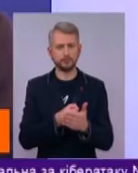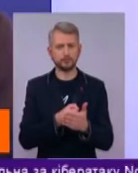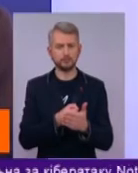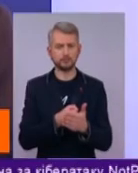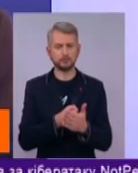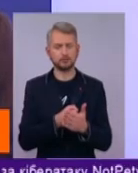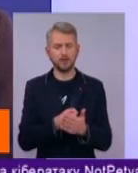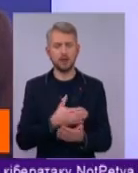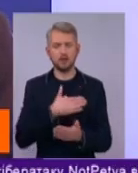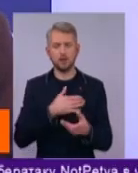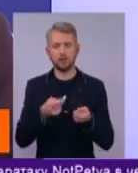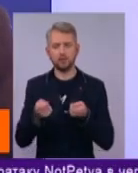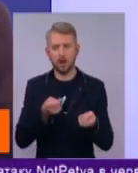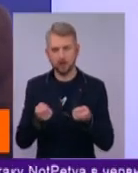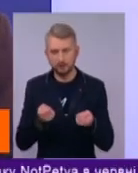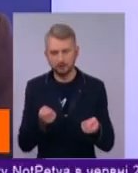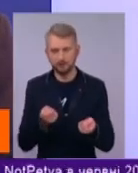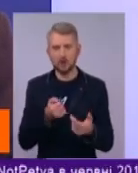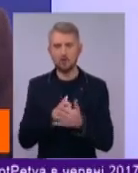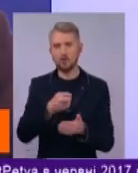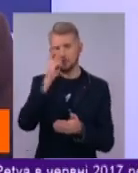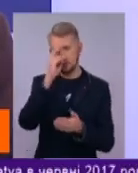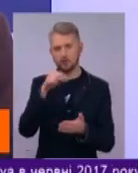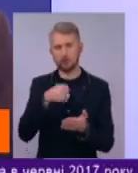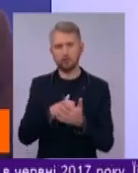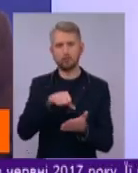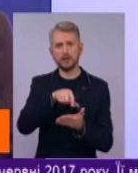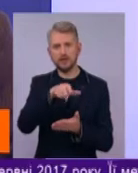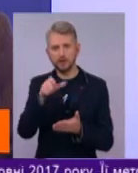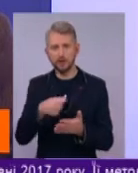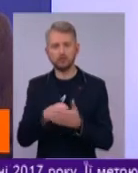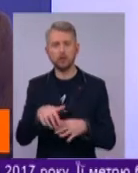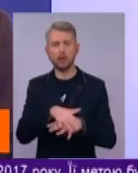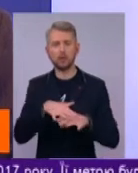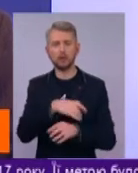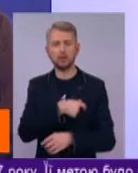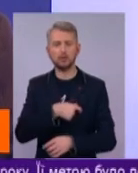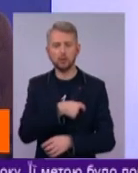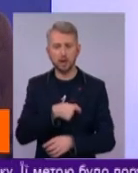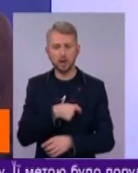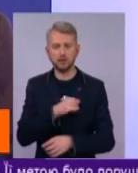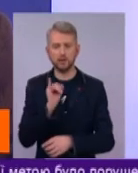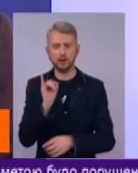до нашої влади, ну, до державних, до представників, до народних депутатів. І